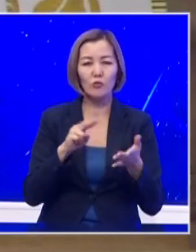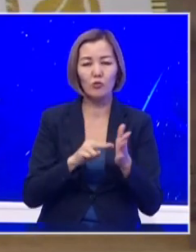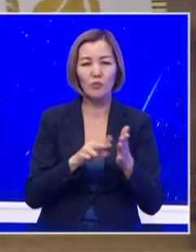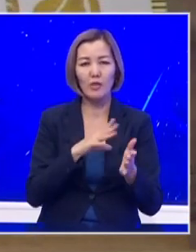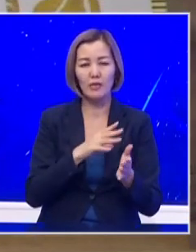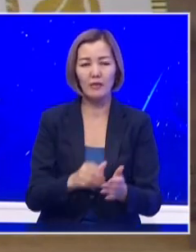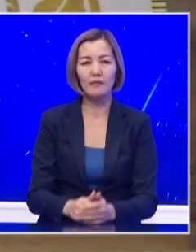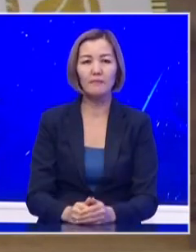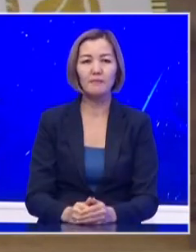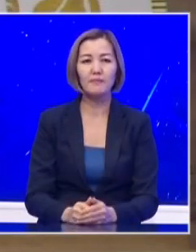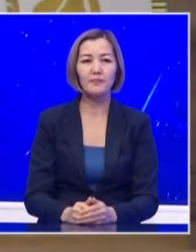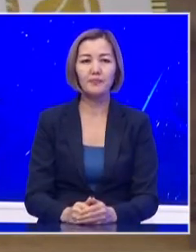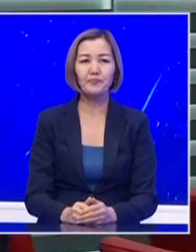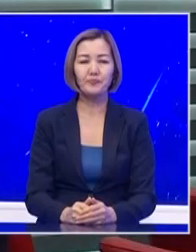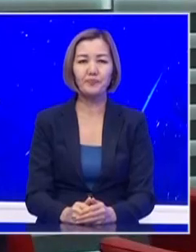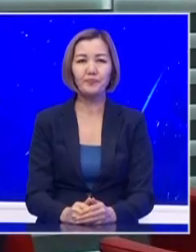қосу жоспарланды.